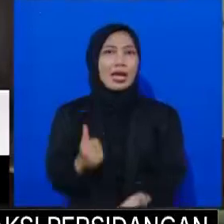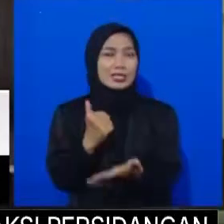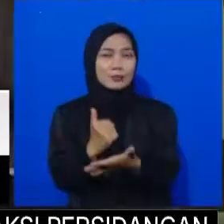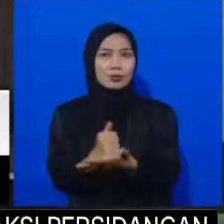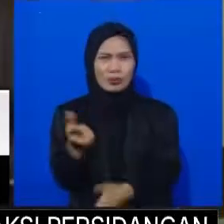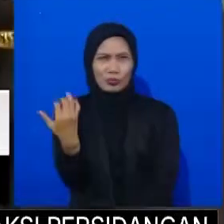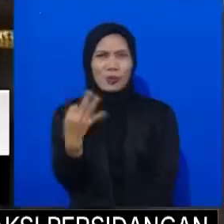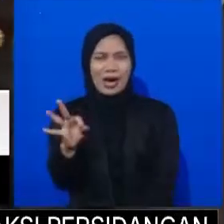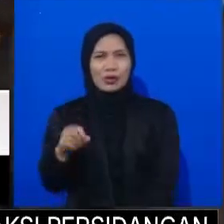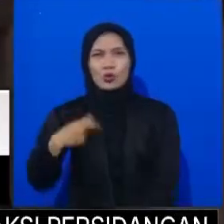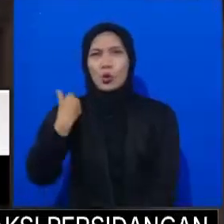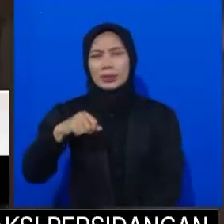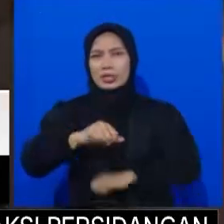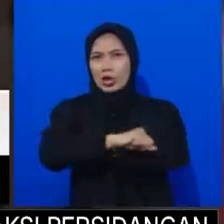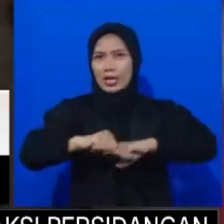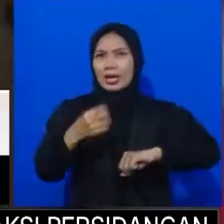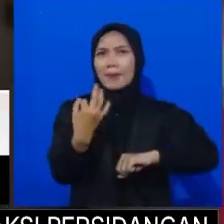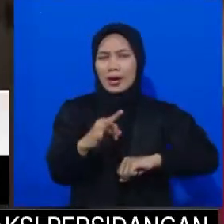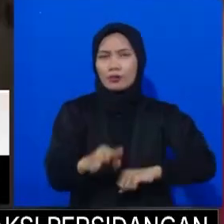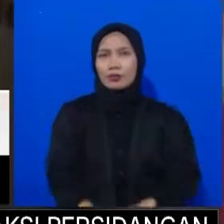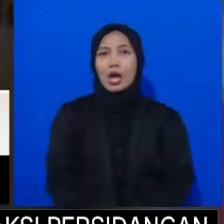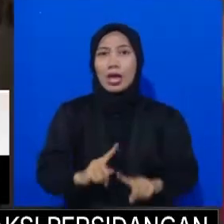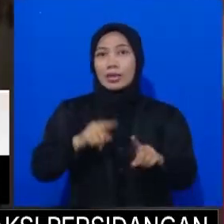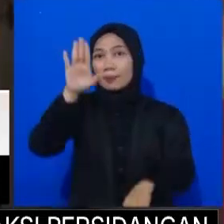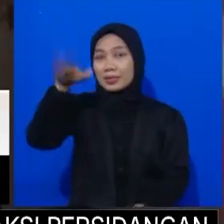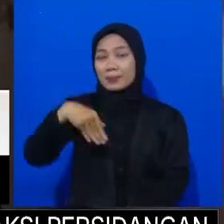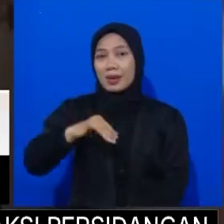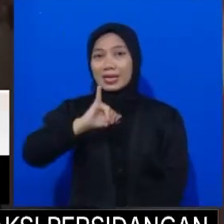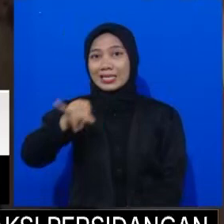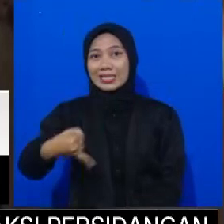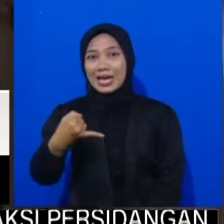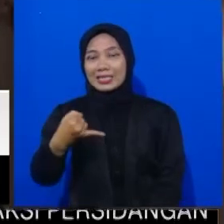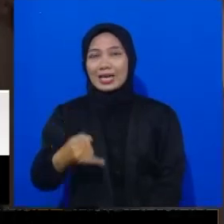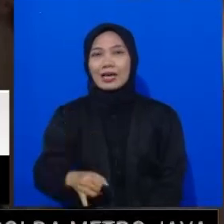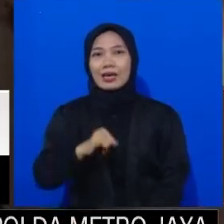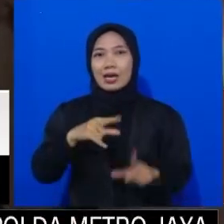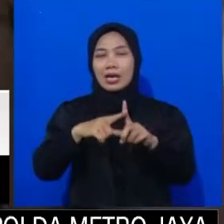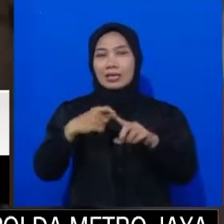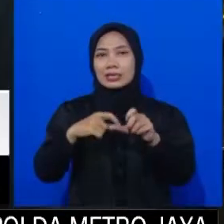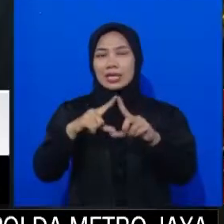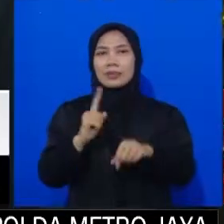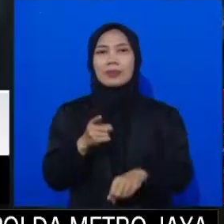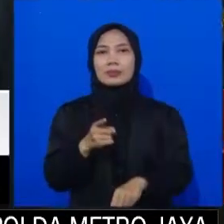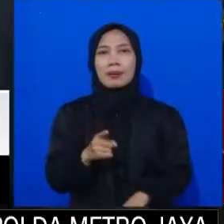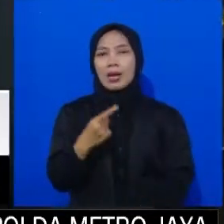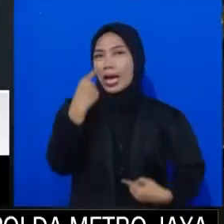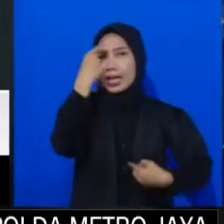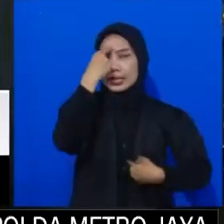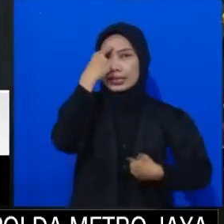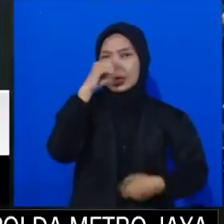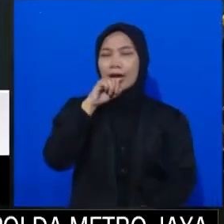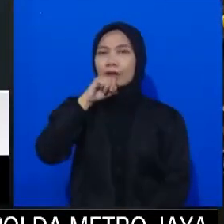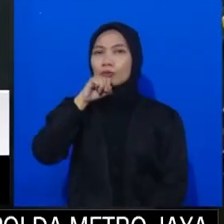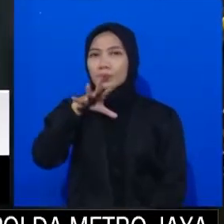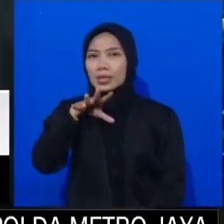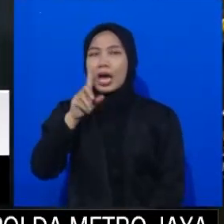Pemuda dan Olahraga dipanggil kejaksaan lantaran dalam berita acara pemeriksaan salah satu terdakwa disebut Dito